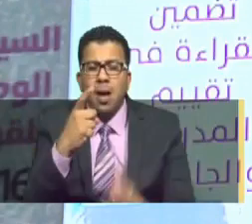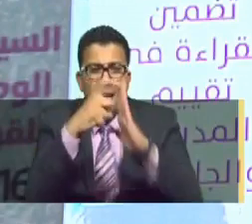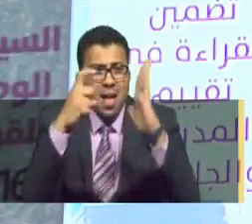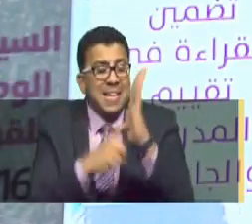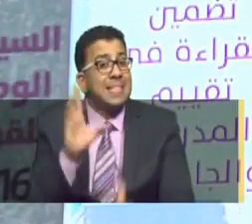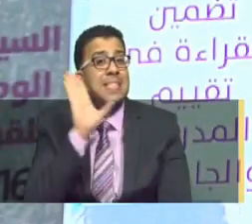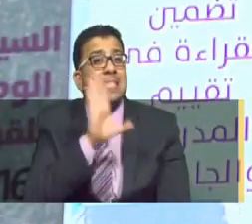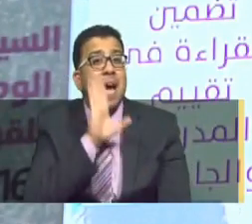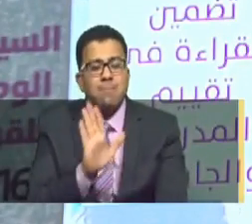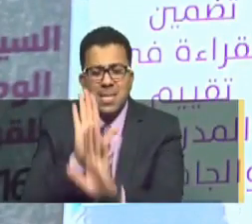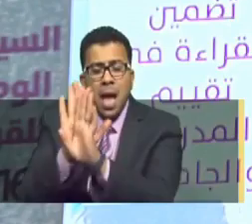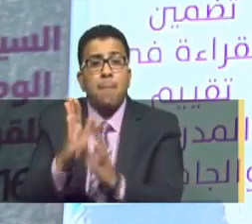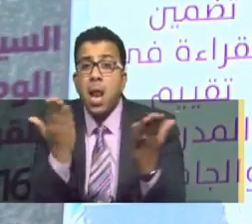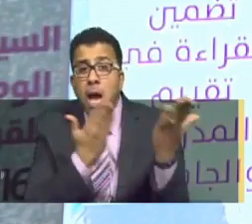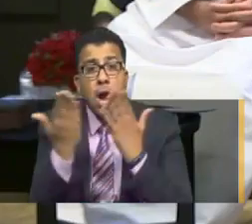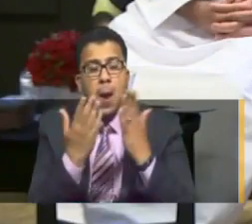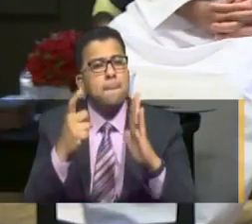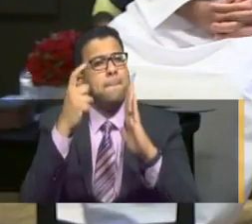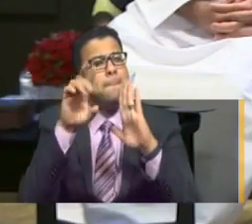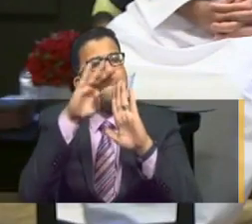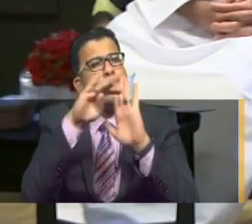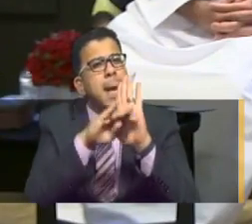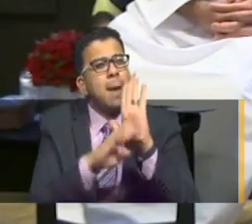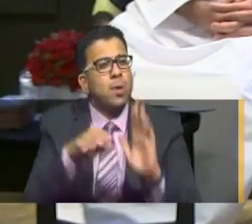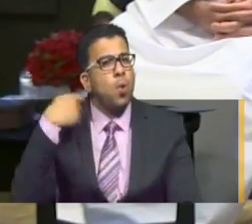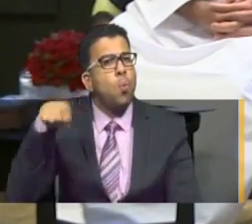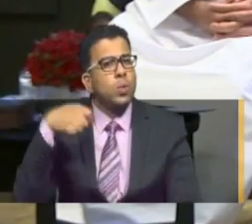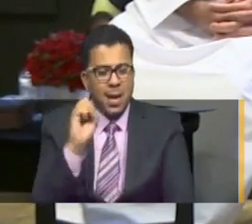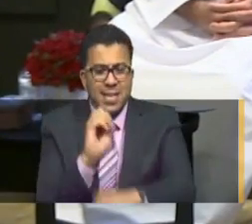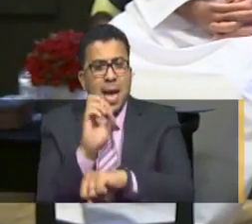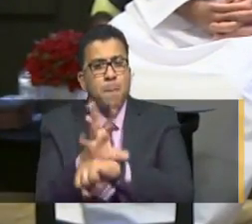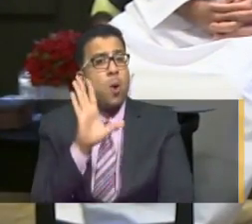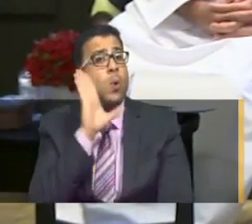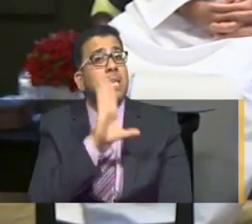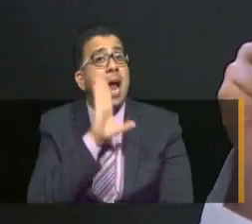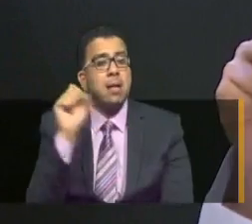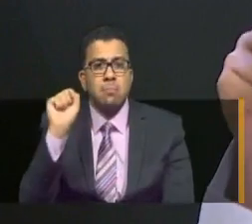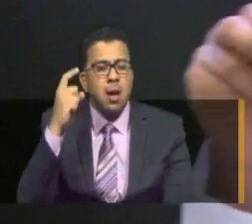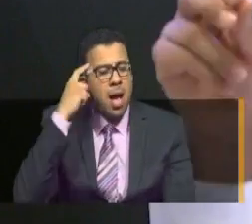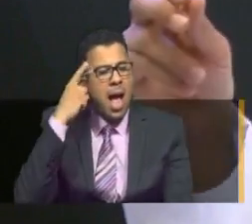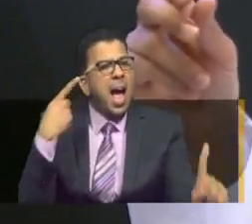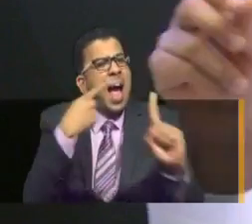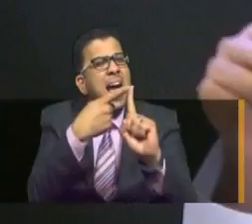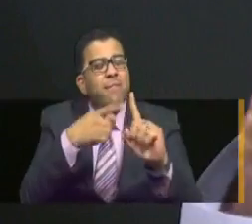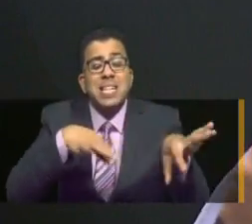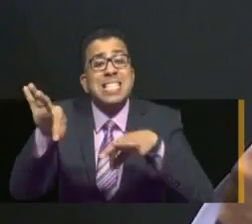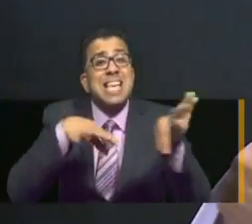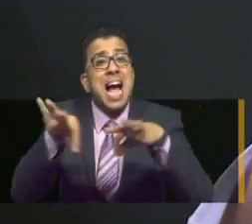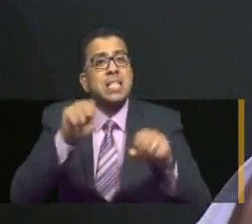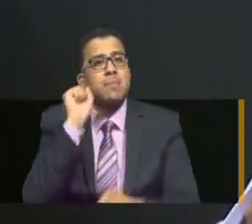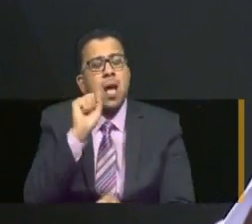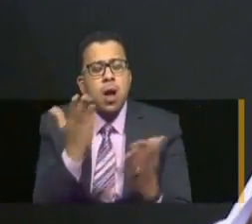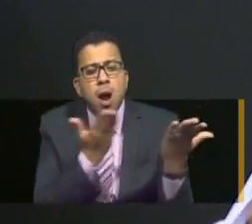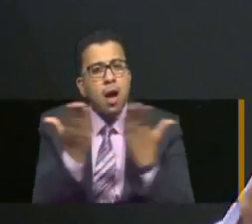التعليمية لدعم القراءة هو البرنامج الذي تبنته وزارة التربية والتعليم في تحقيق أهداف السياسة الوطنية